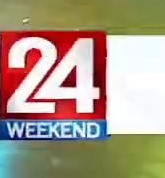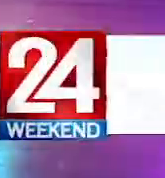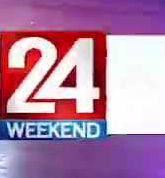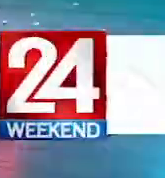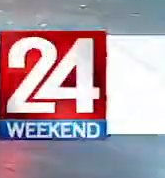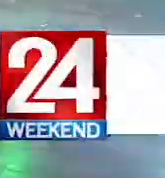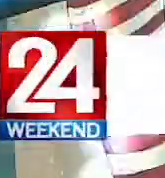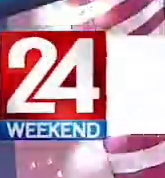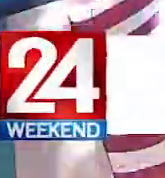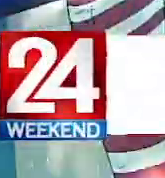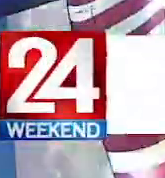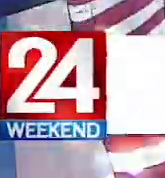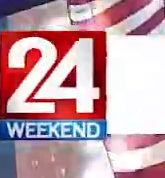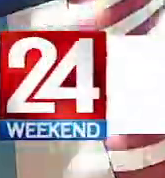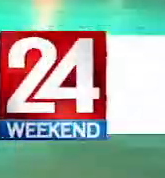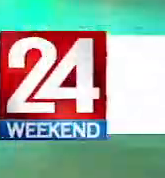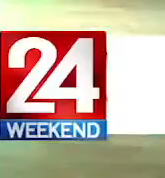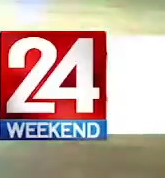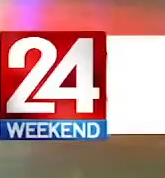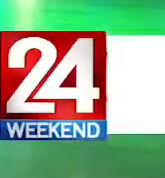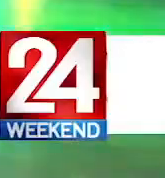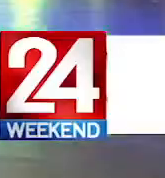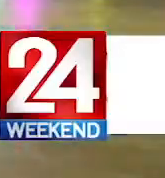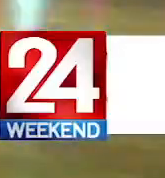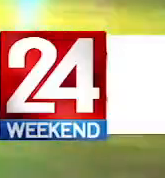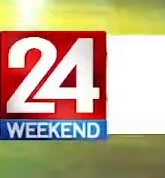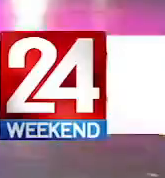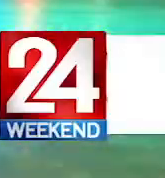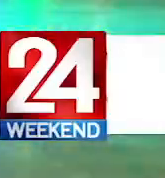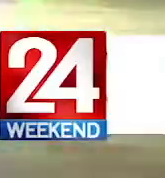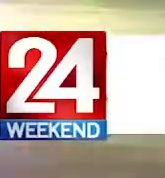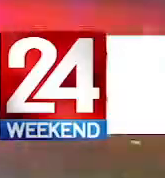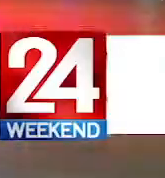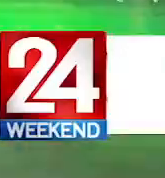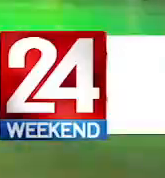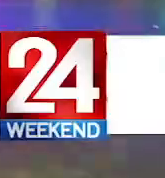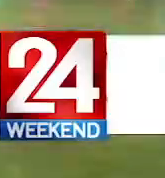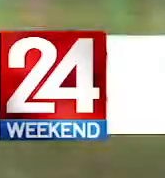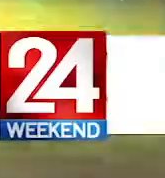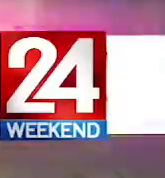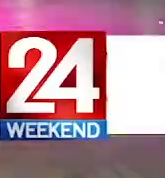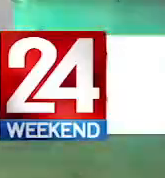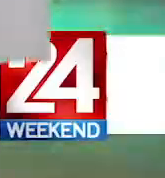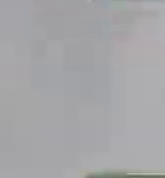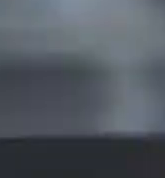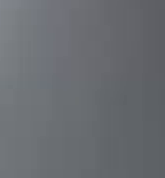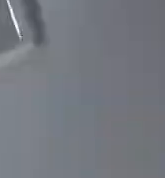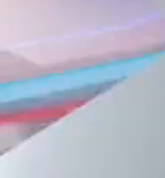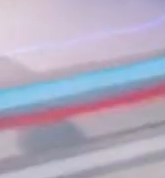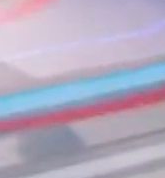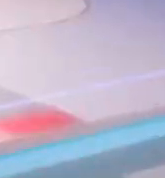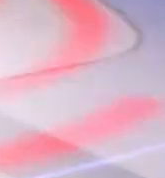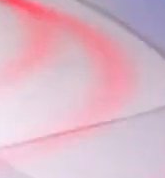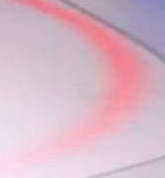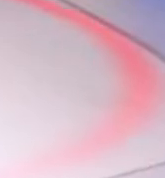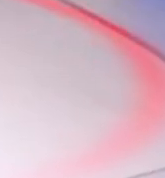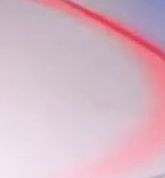At roller disco sa Quezon City, dinarayo na mga gustong mag-throwback sa 70s.